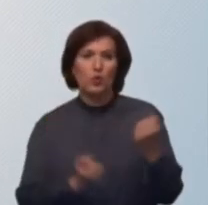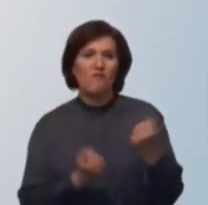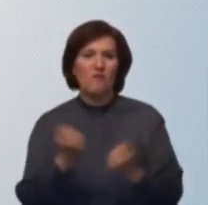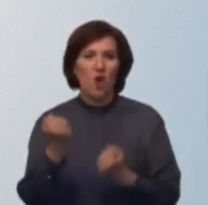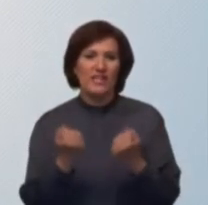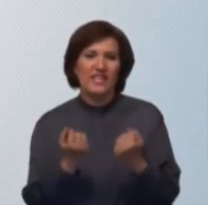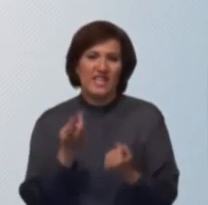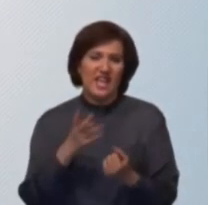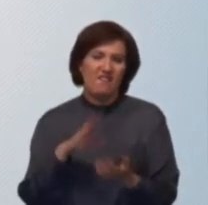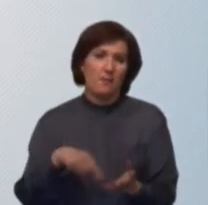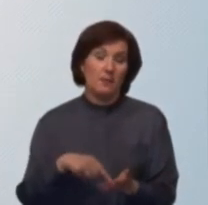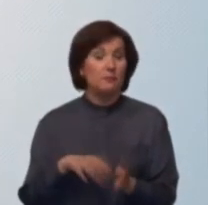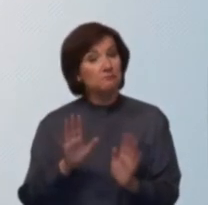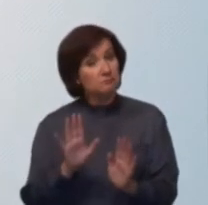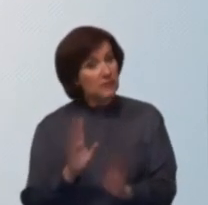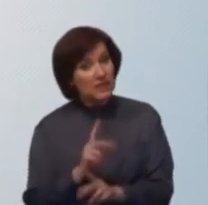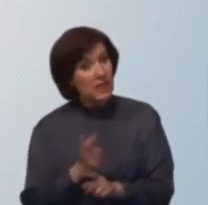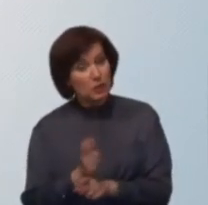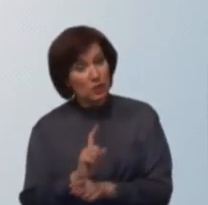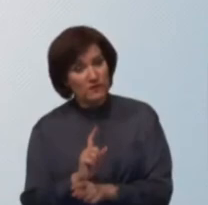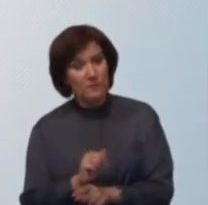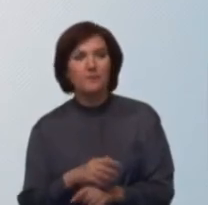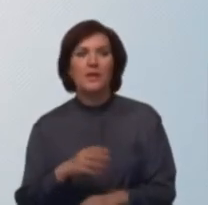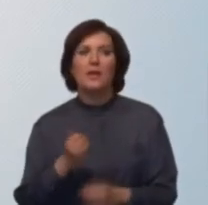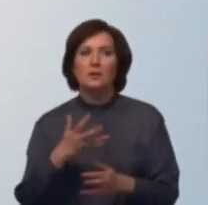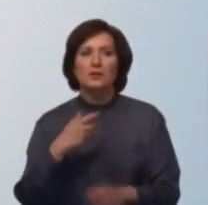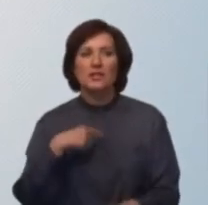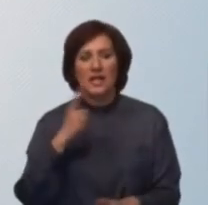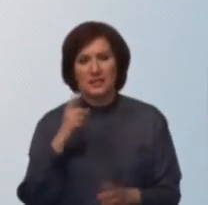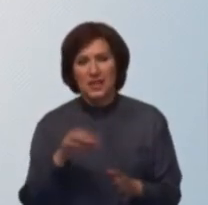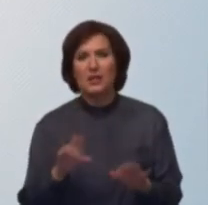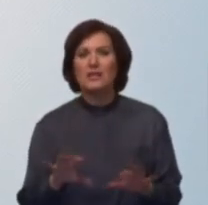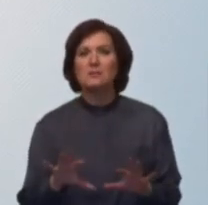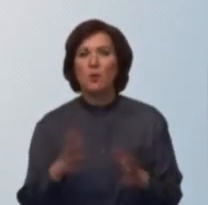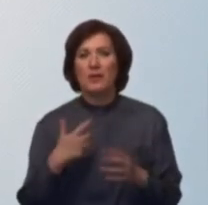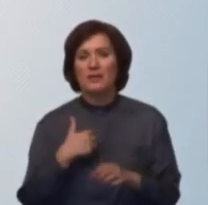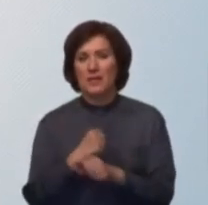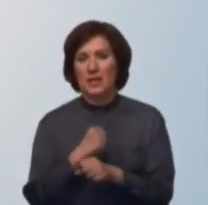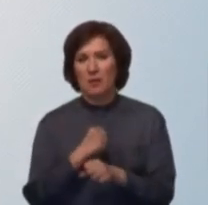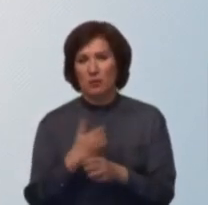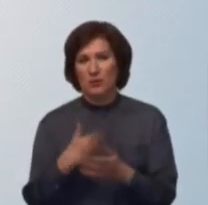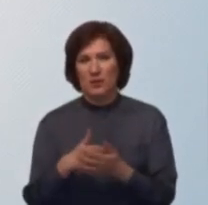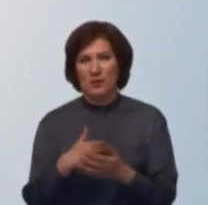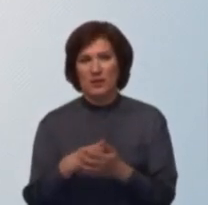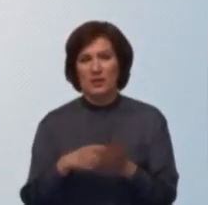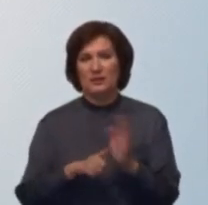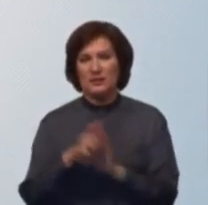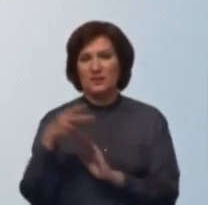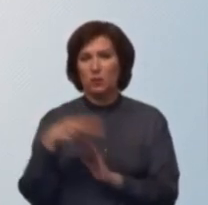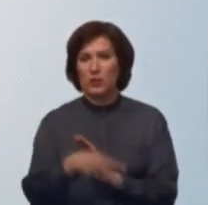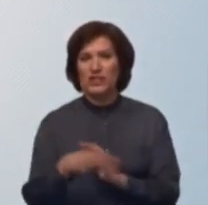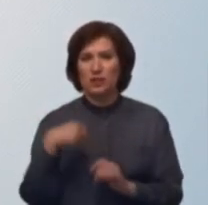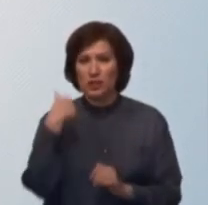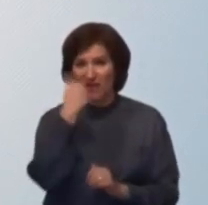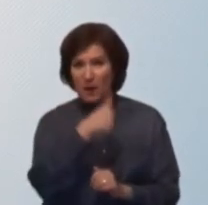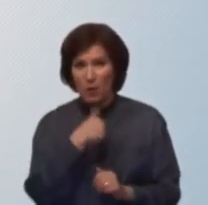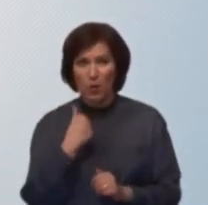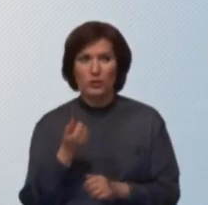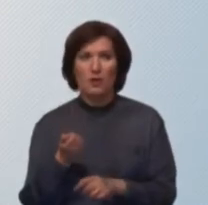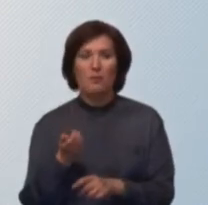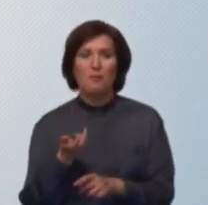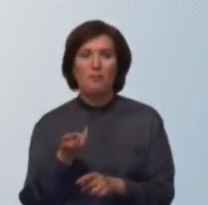місті. Так, Юрій Гранатуров? Не зовсім, Паш. Наскільки я знаю, з моменту, я працюю, наприклад, з 2000 року,